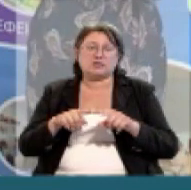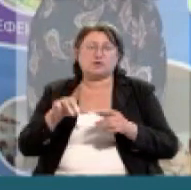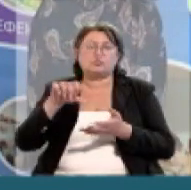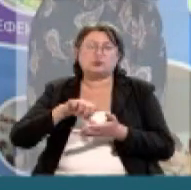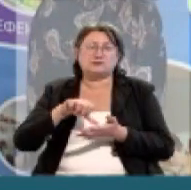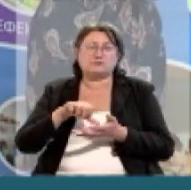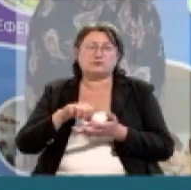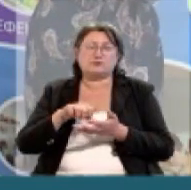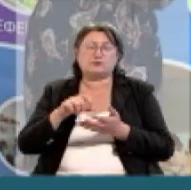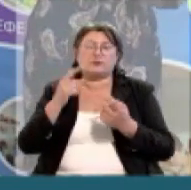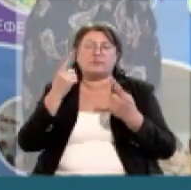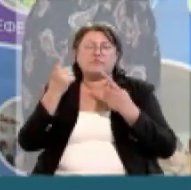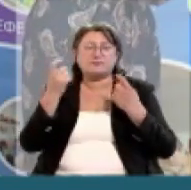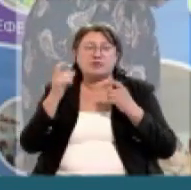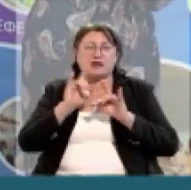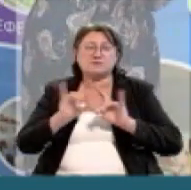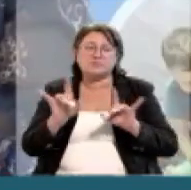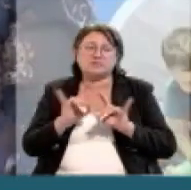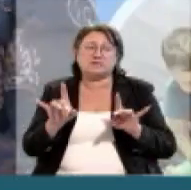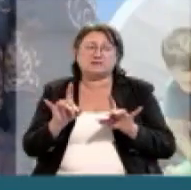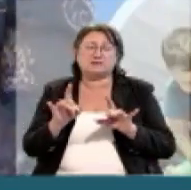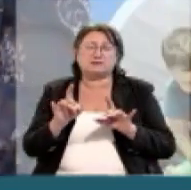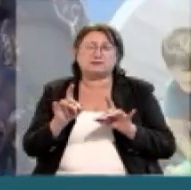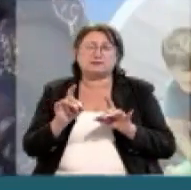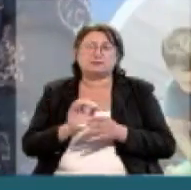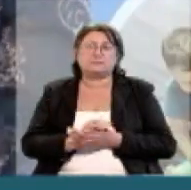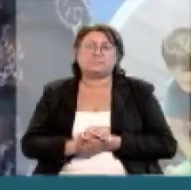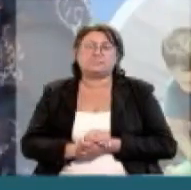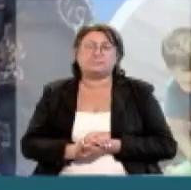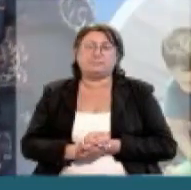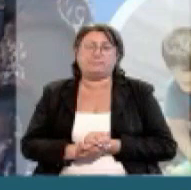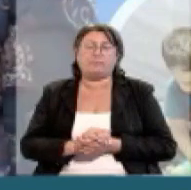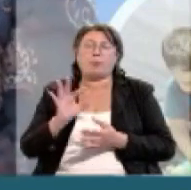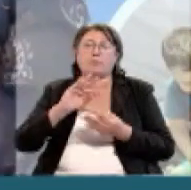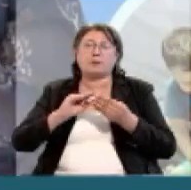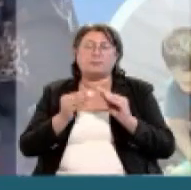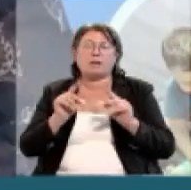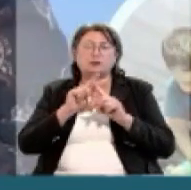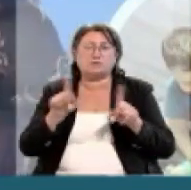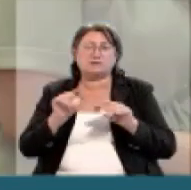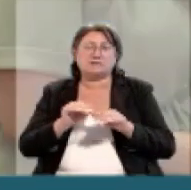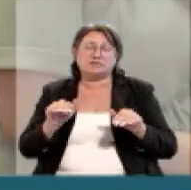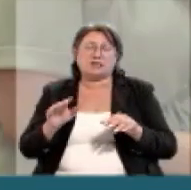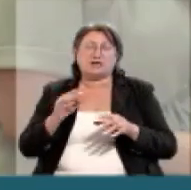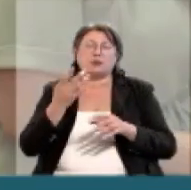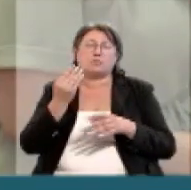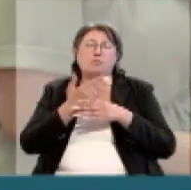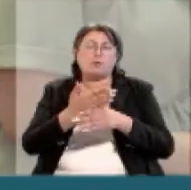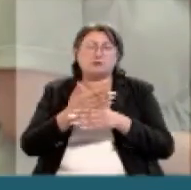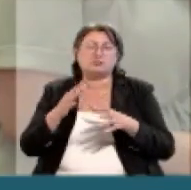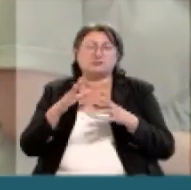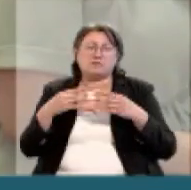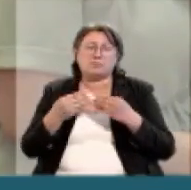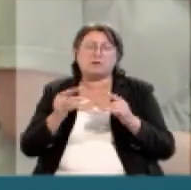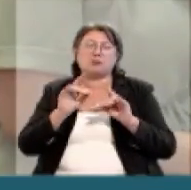халықты ақпараттандыруға қатысады. Отбасыларға материалдық көмек көрсетеді және сондай балаларды тәрбиелеп отырған отбасылармен түсіндіру жұмыстарын